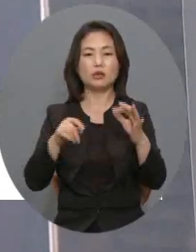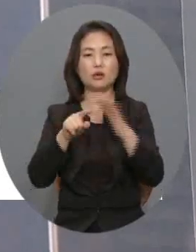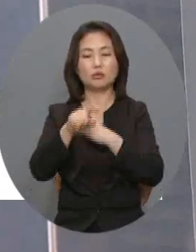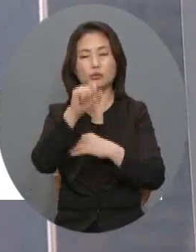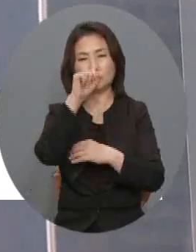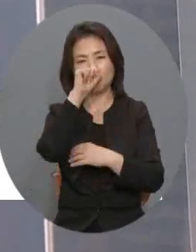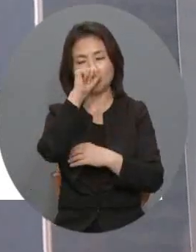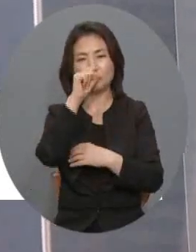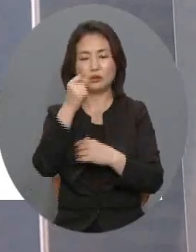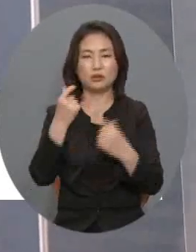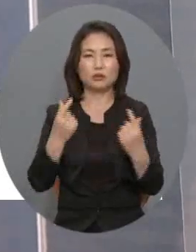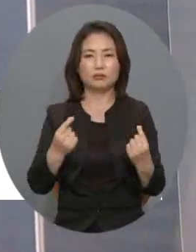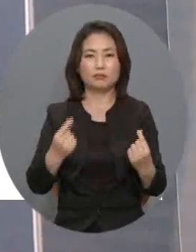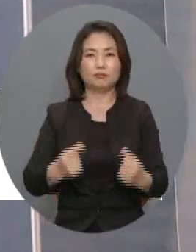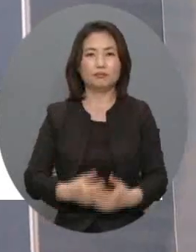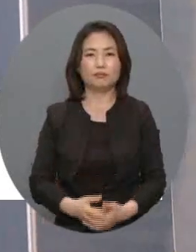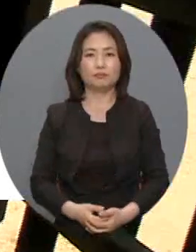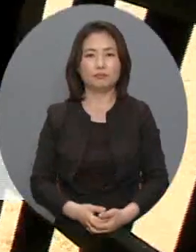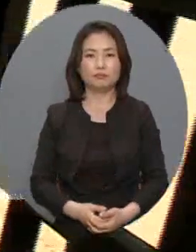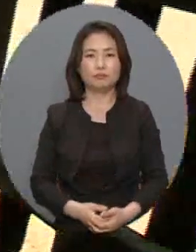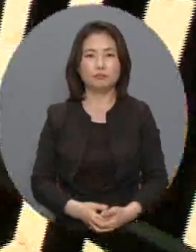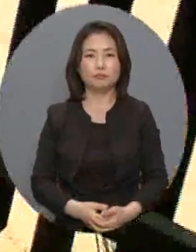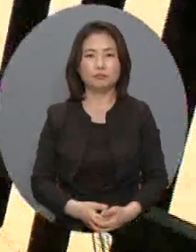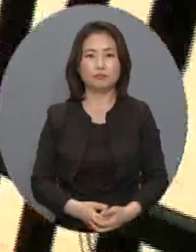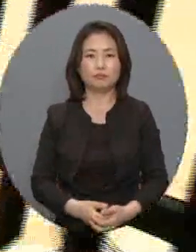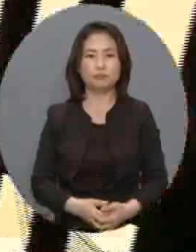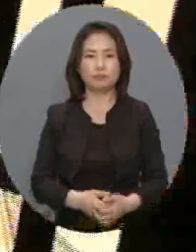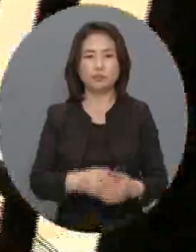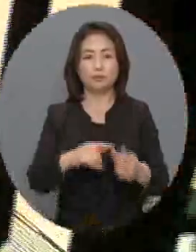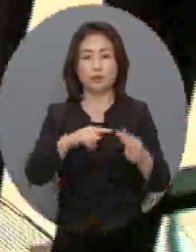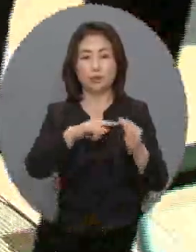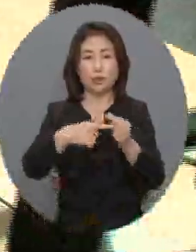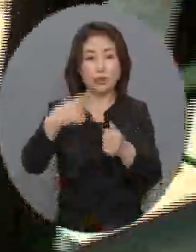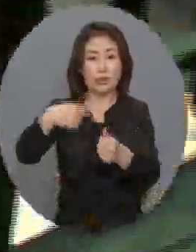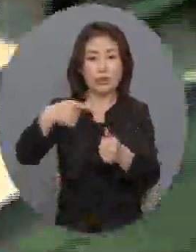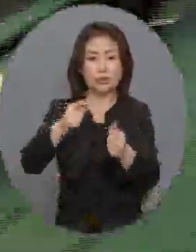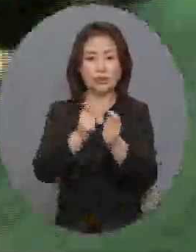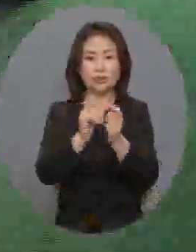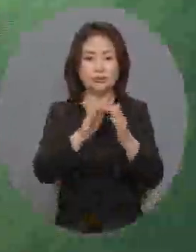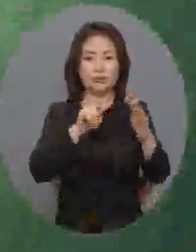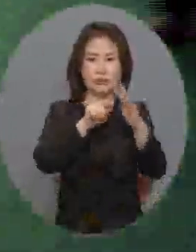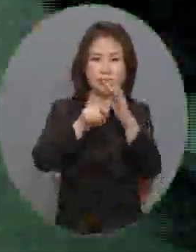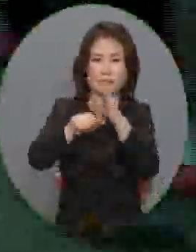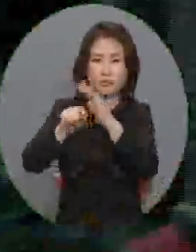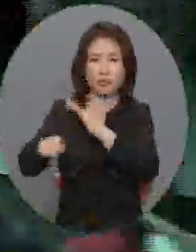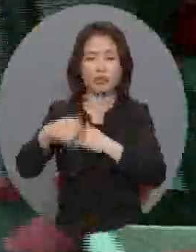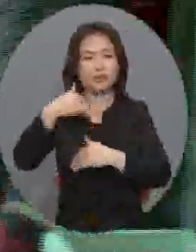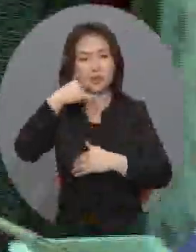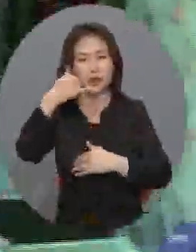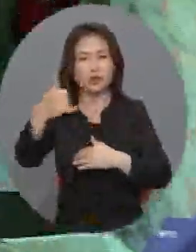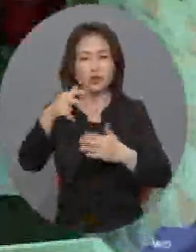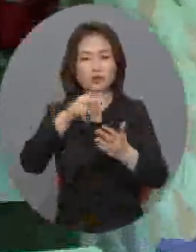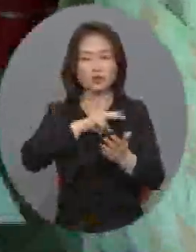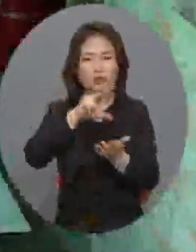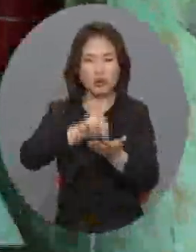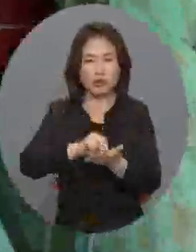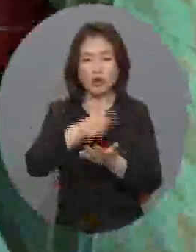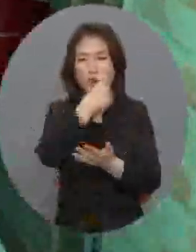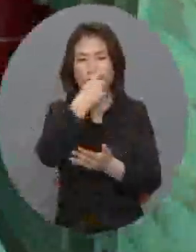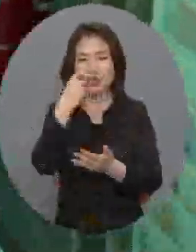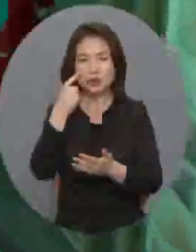그래도 그러니까 좋지 뭐요. 문외 교사들이 집집마다 방문하고 전화로 숙제를